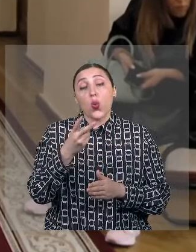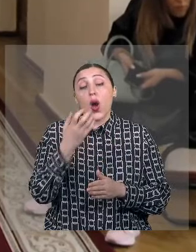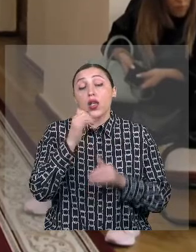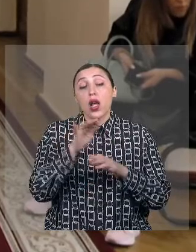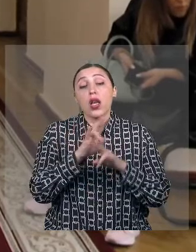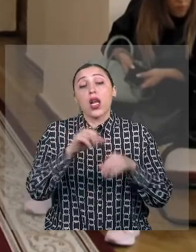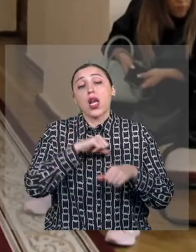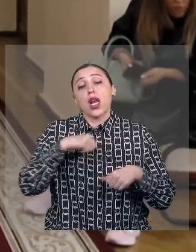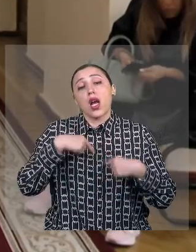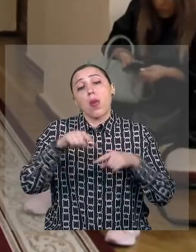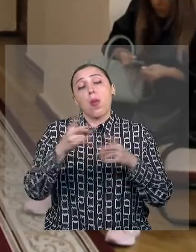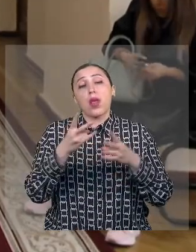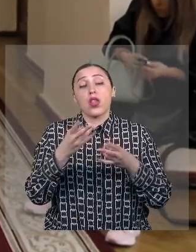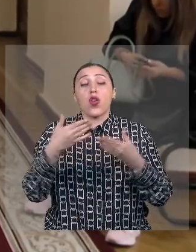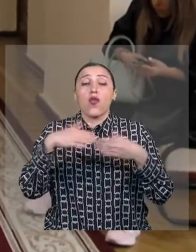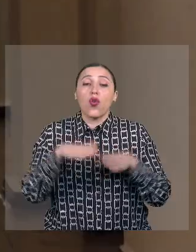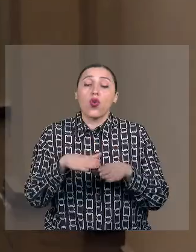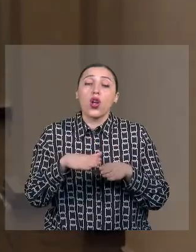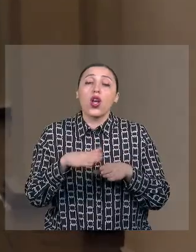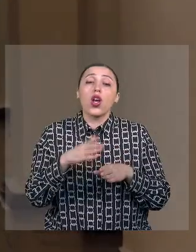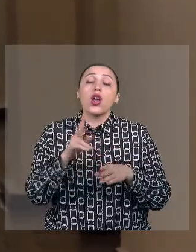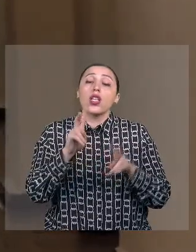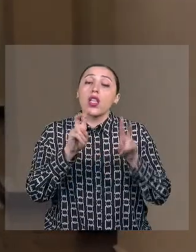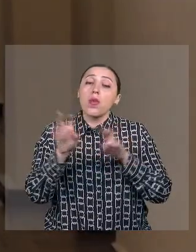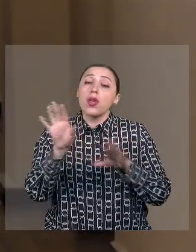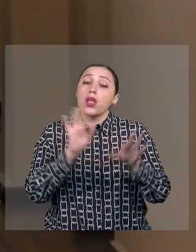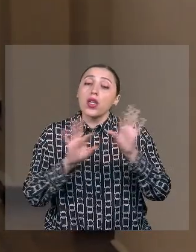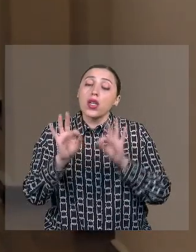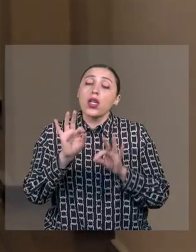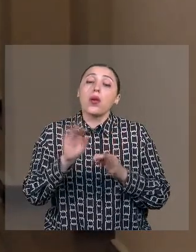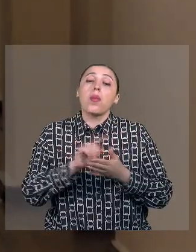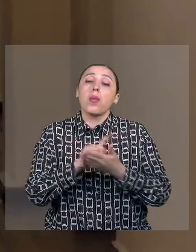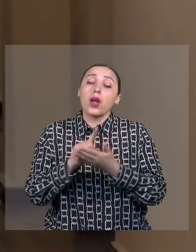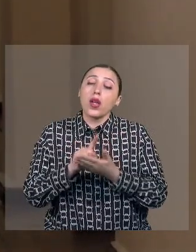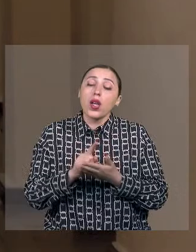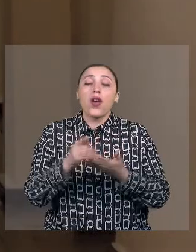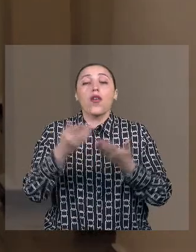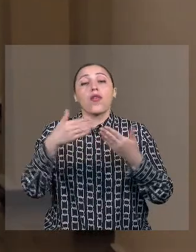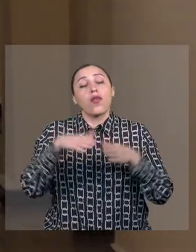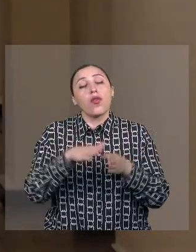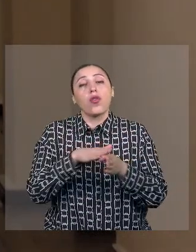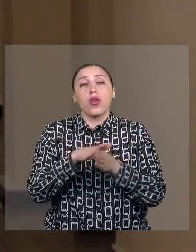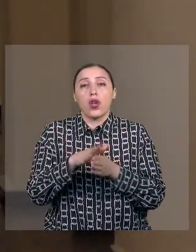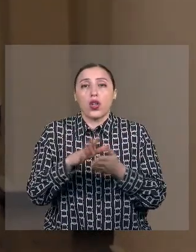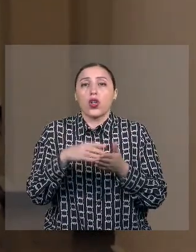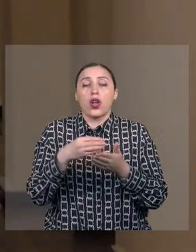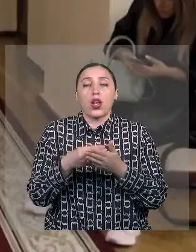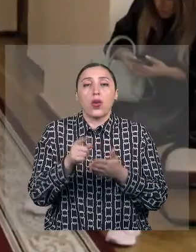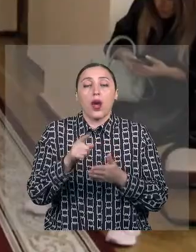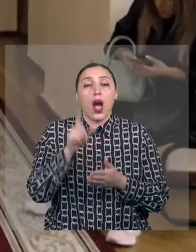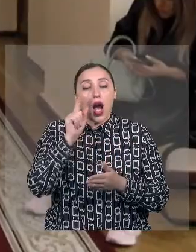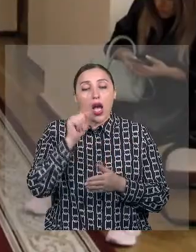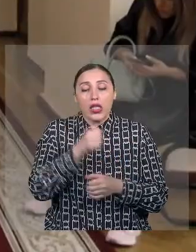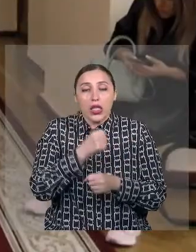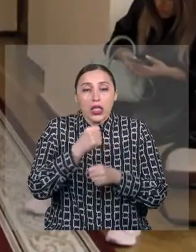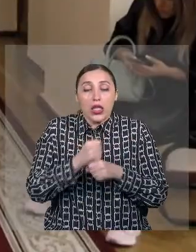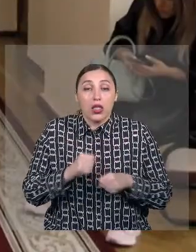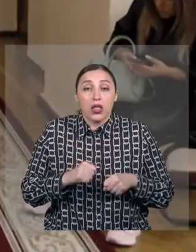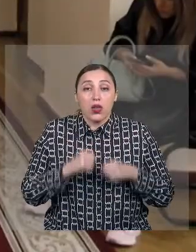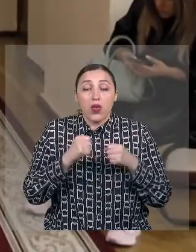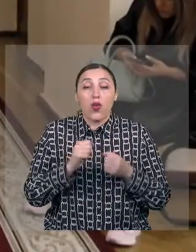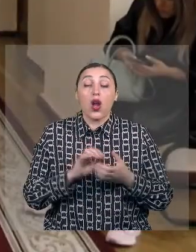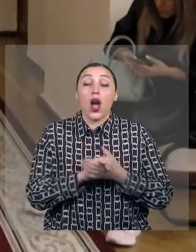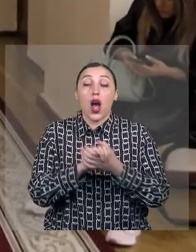ինչ ընդգրկել, ինչը չընդգրկել, ինչը կարևորել, ինչը չկարևորել։ Դառնում է, որ Հայաստանն ամեն ինչ անում է, որպեսզի հասնի ամեն